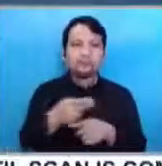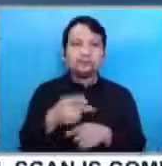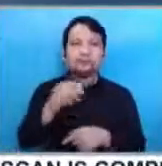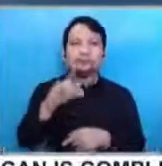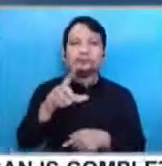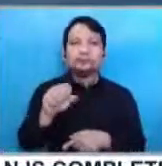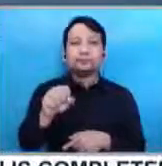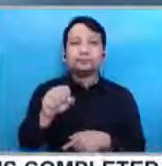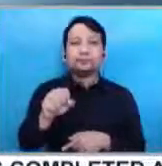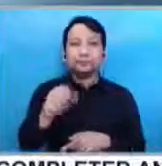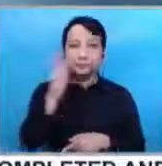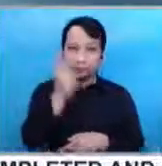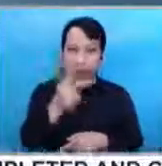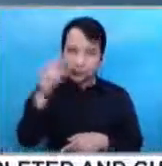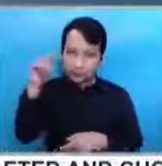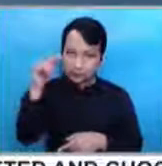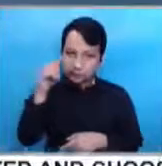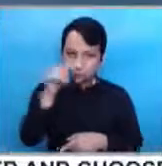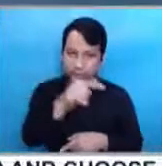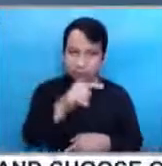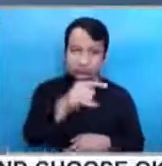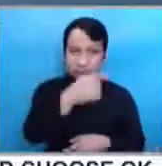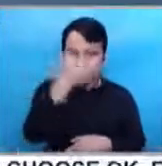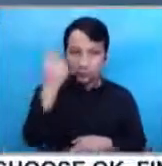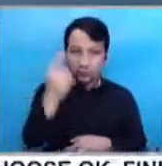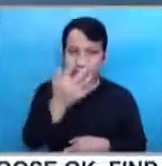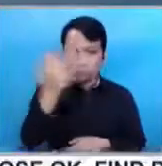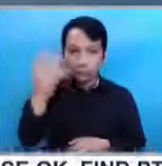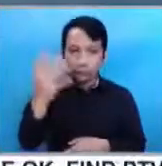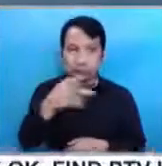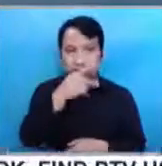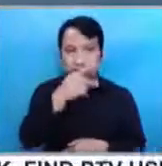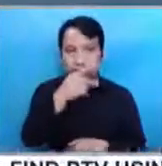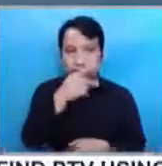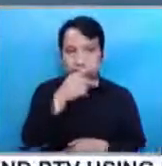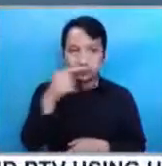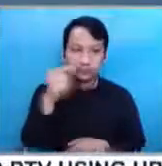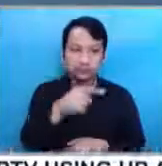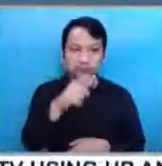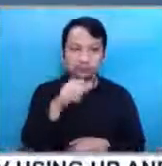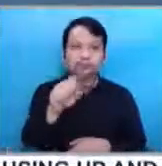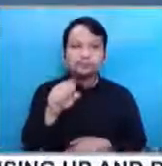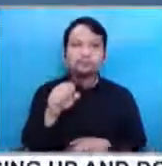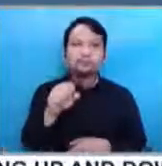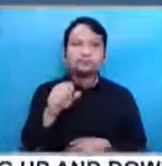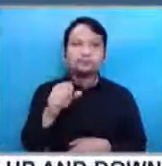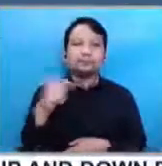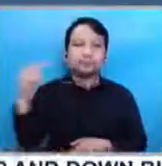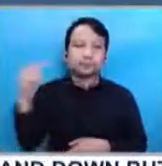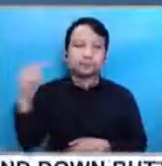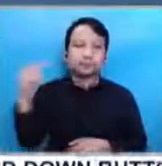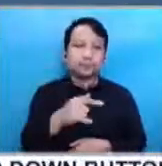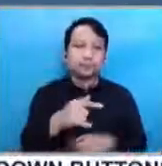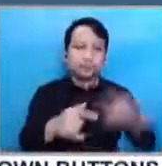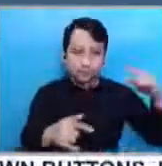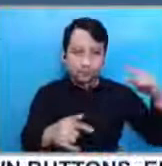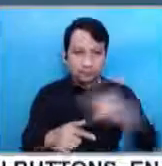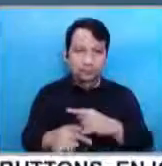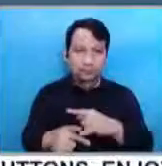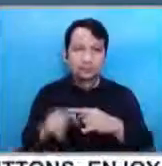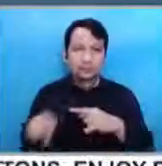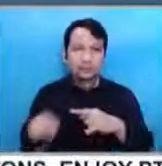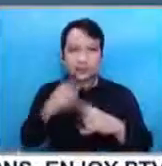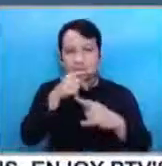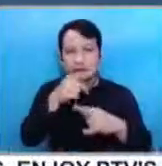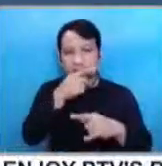Sa kuwang ito, kita pa ang itim na usok mula sa private jet sa Santo Domingo Airport. Nag-emergency landing ang private jet sa